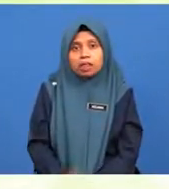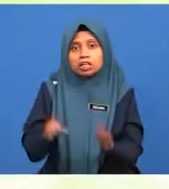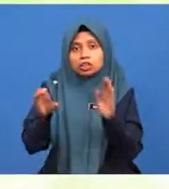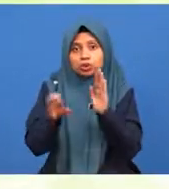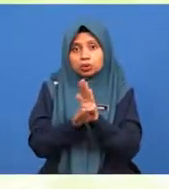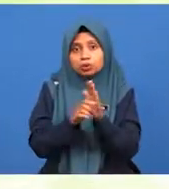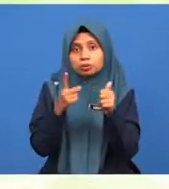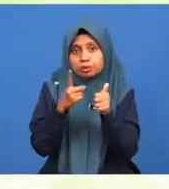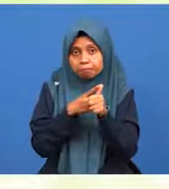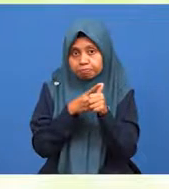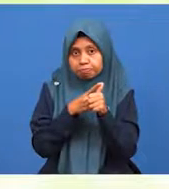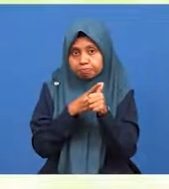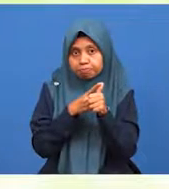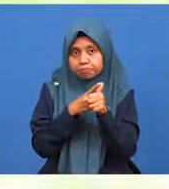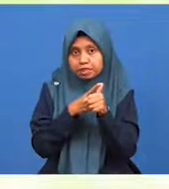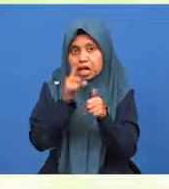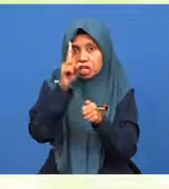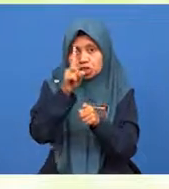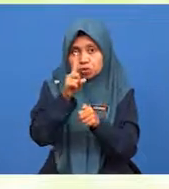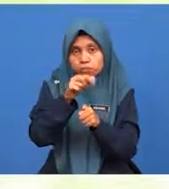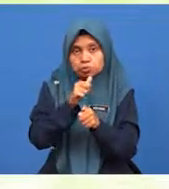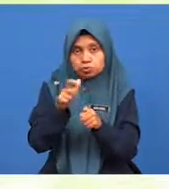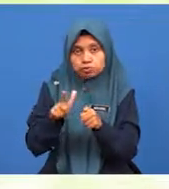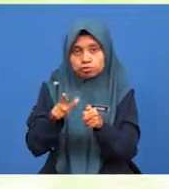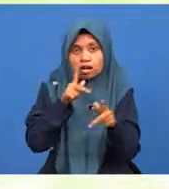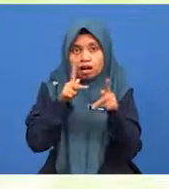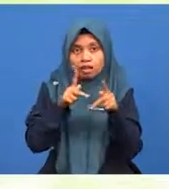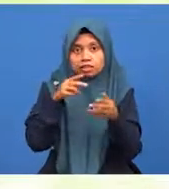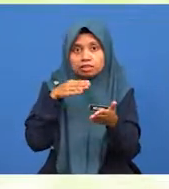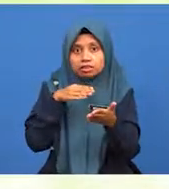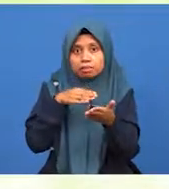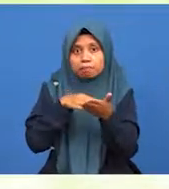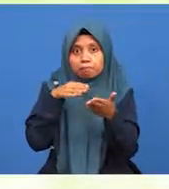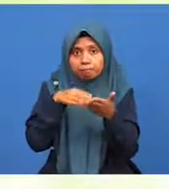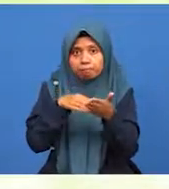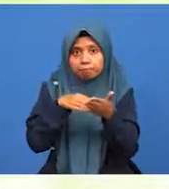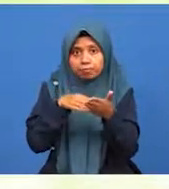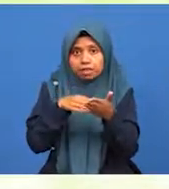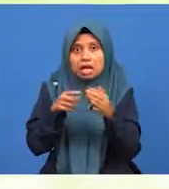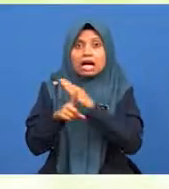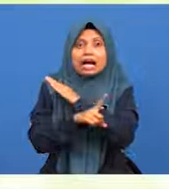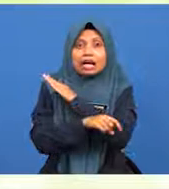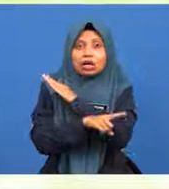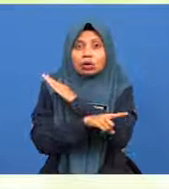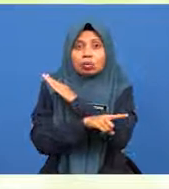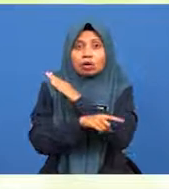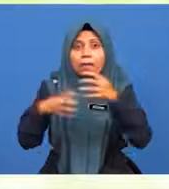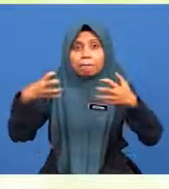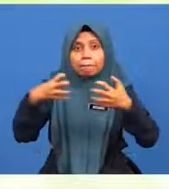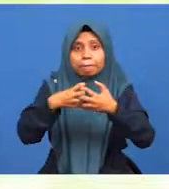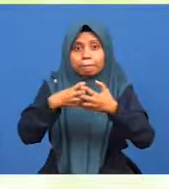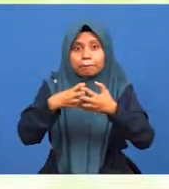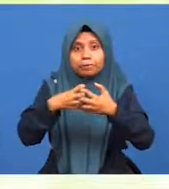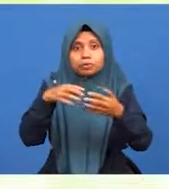Contoh yang pertama. Satu ialah kata bilangan, manakala ekor ialah penjodoh